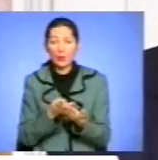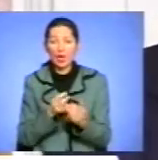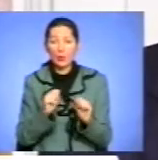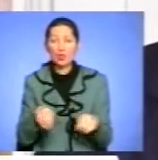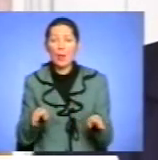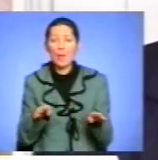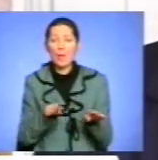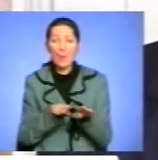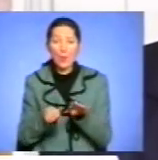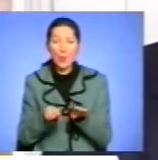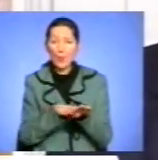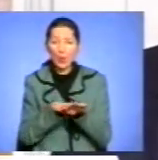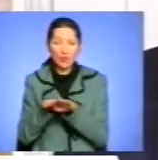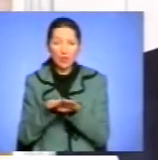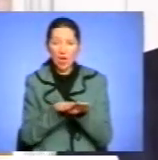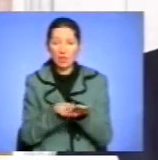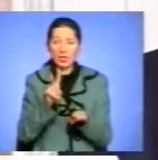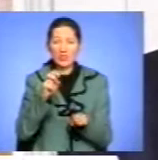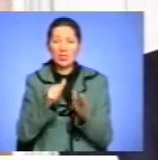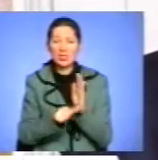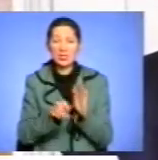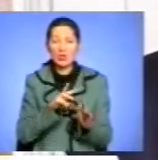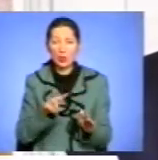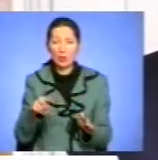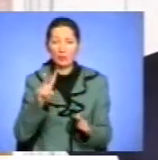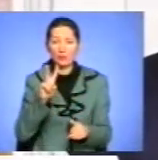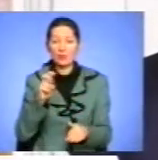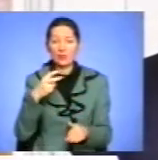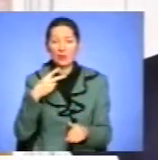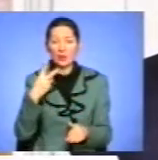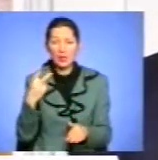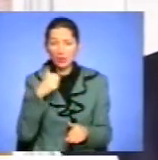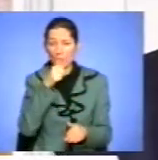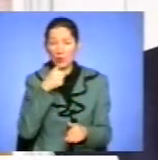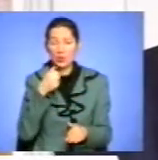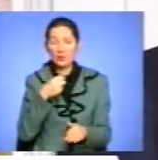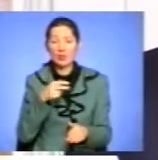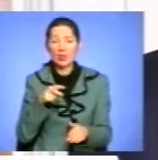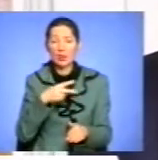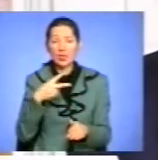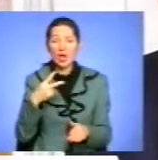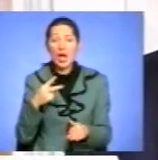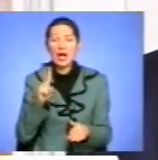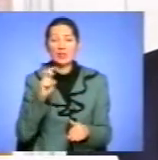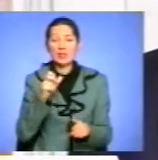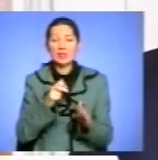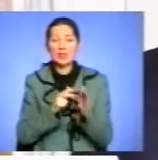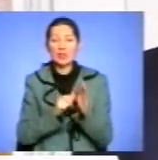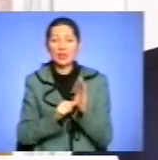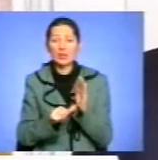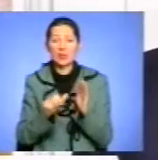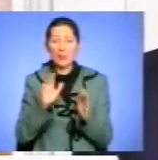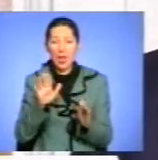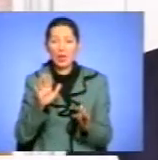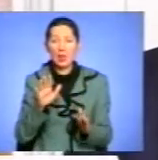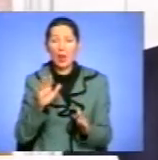так: 260 мільйонів у 2012 році і 285 мільйонів у 2013